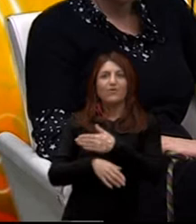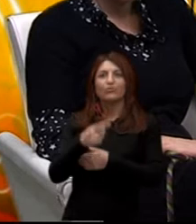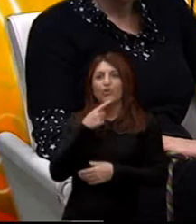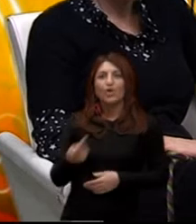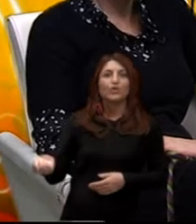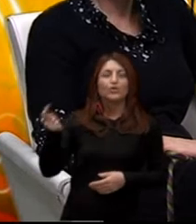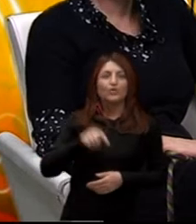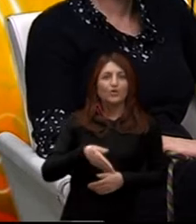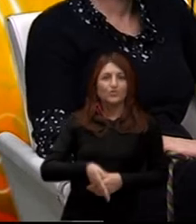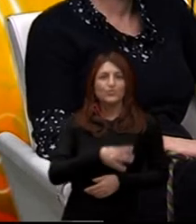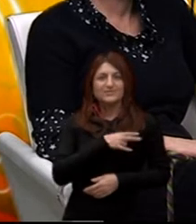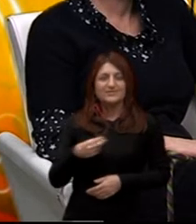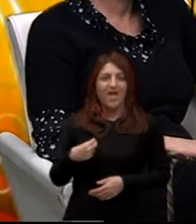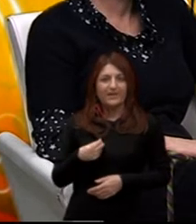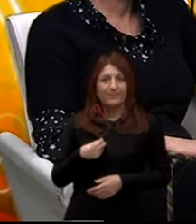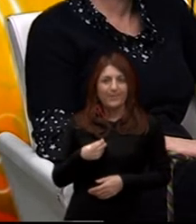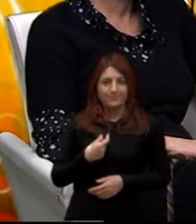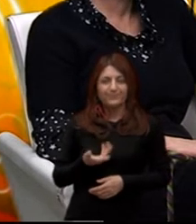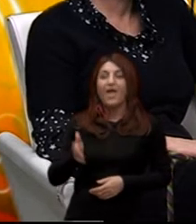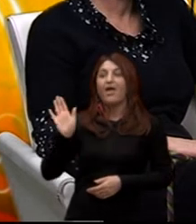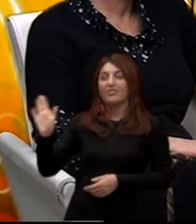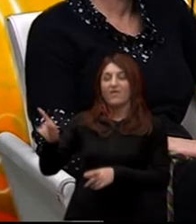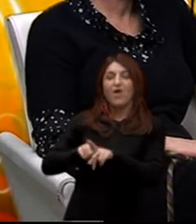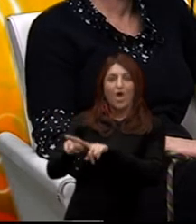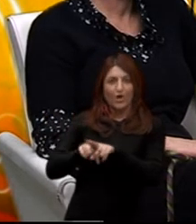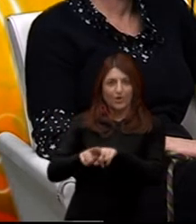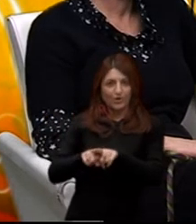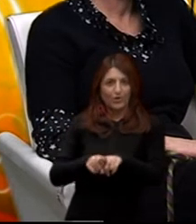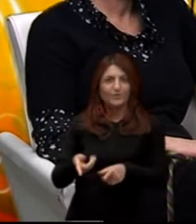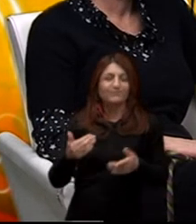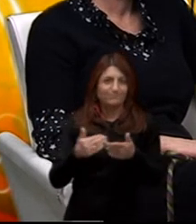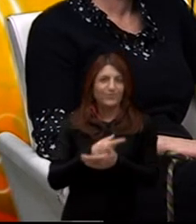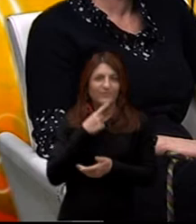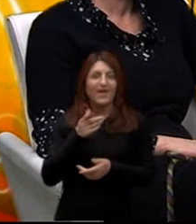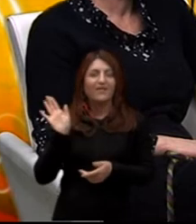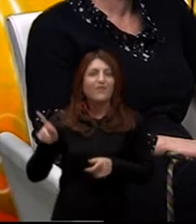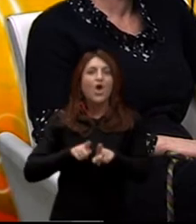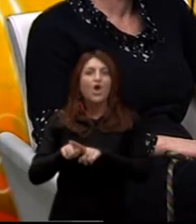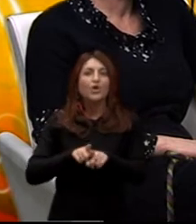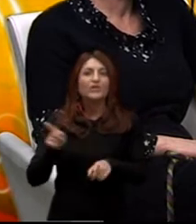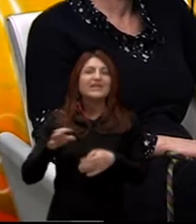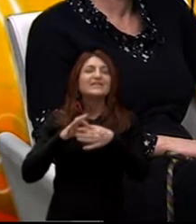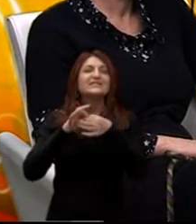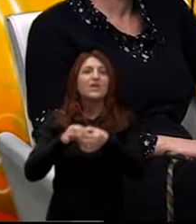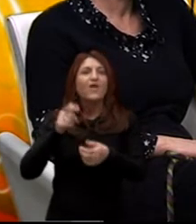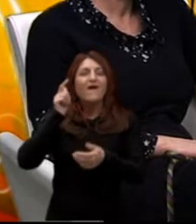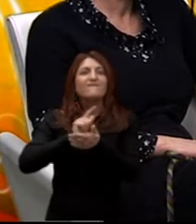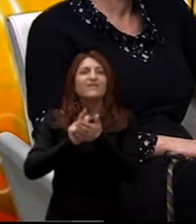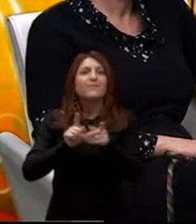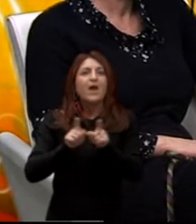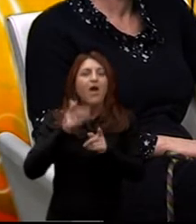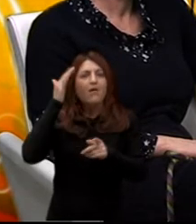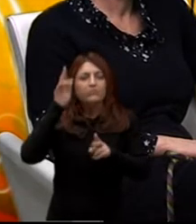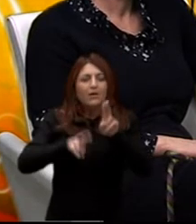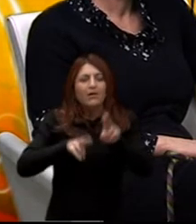Zagreb. I njihovi roditelji, tu se opet vraćamo na ono što smo pričali, su cijeli život prezaštićivali tu